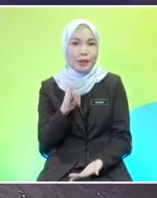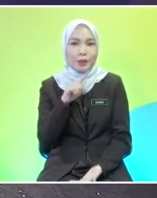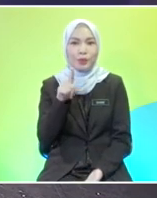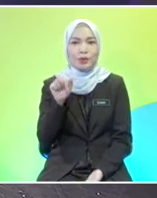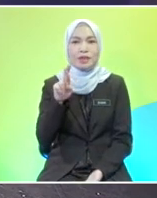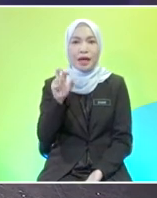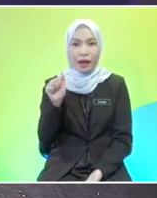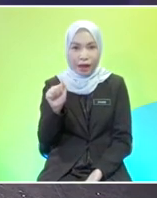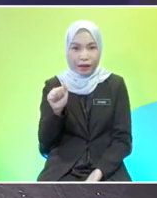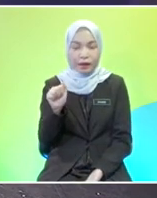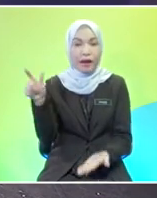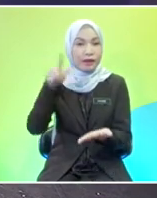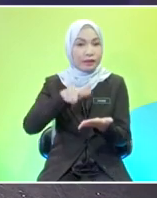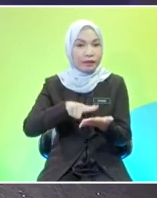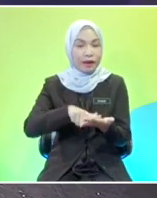telepon